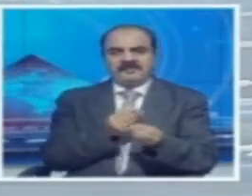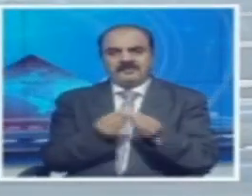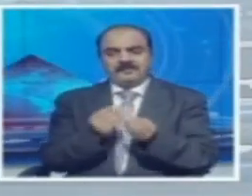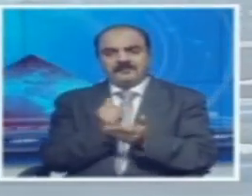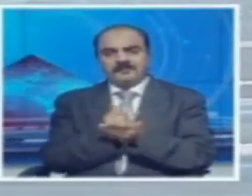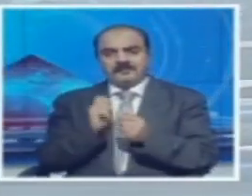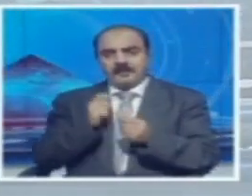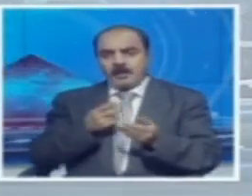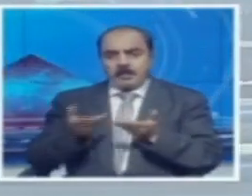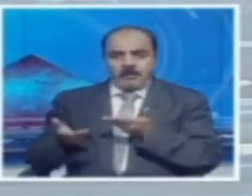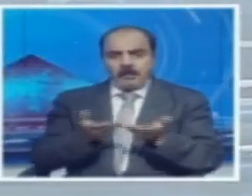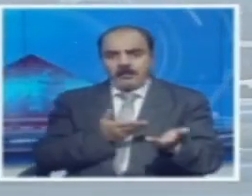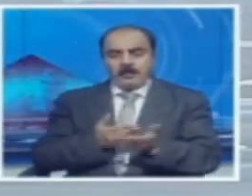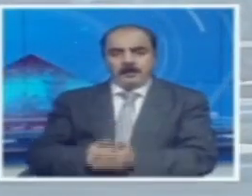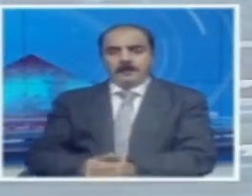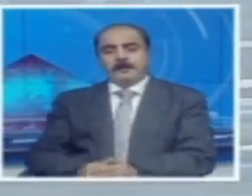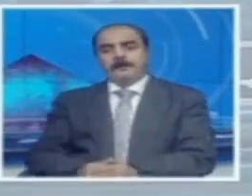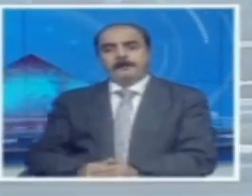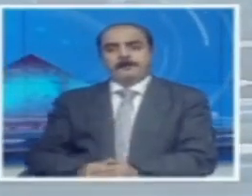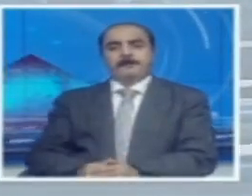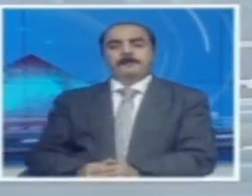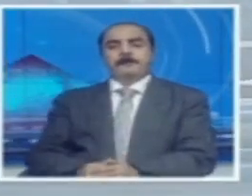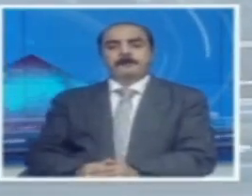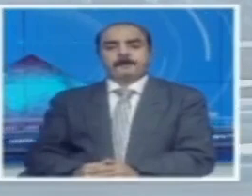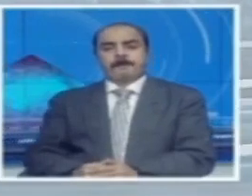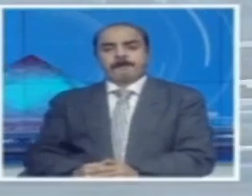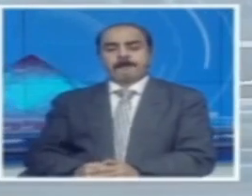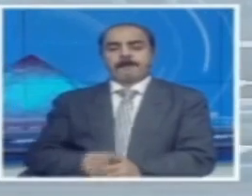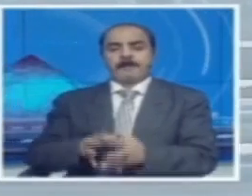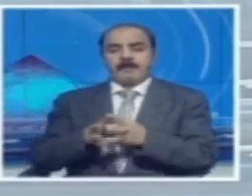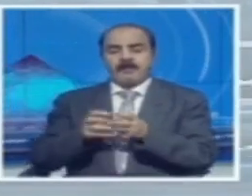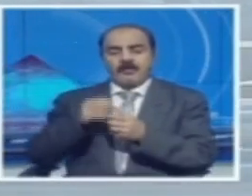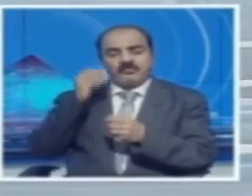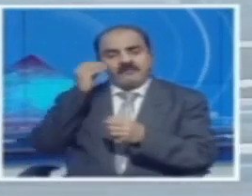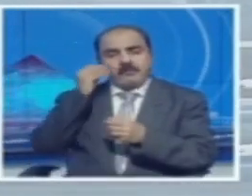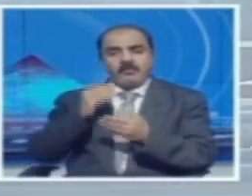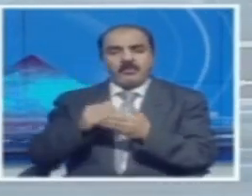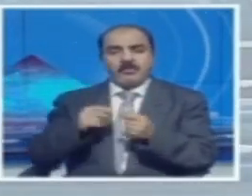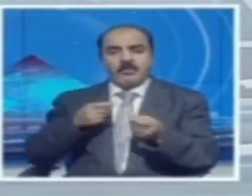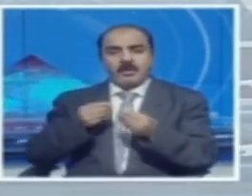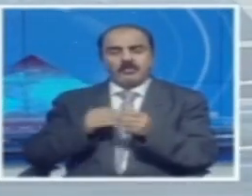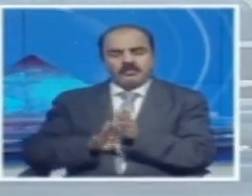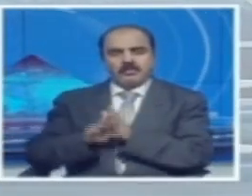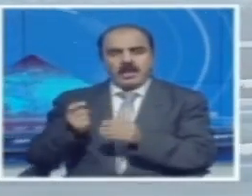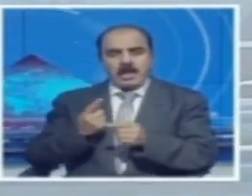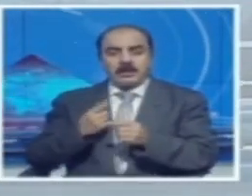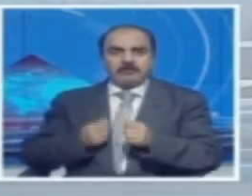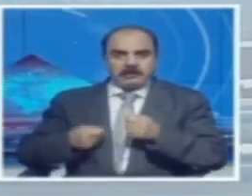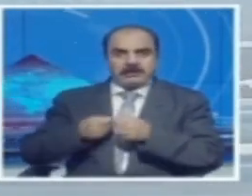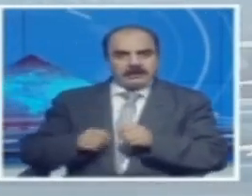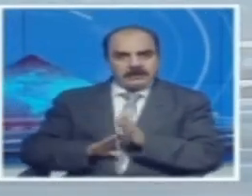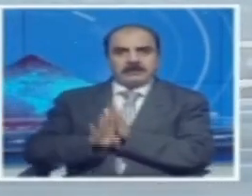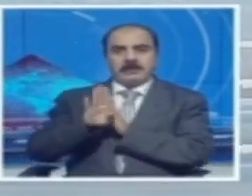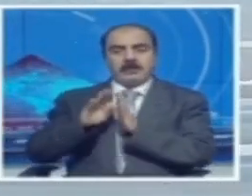المقرر أن يلقي بل يلتقي بعدد من المسؤولين المغربيين لبحث سبل مواصلة الارتقاء بالعلاقات الثنائية